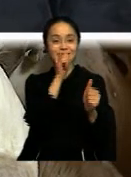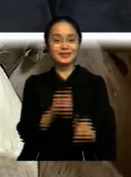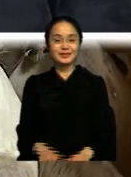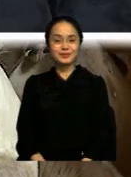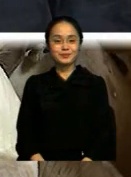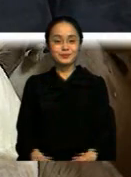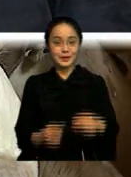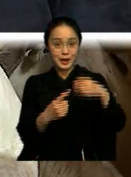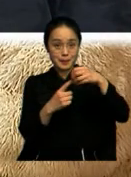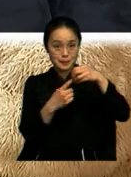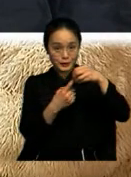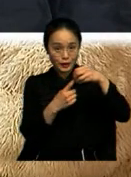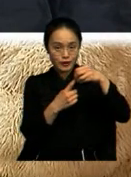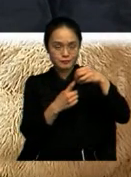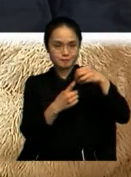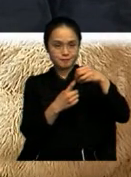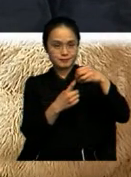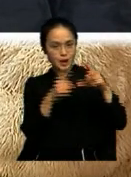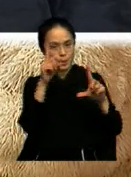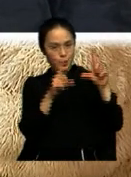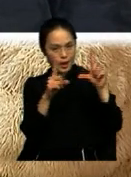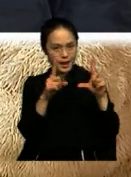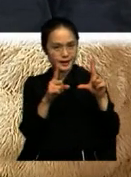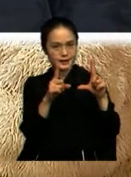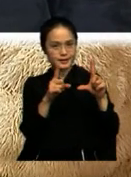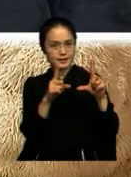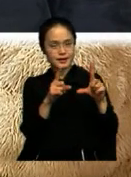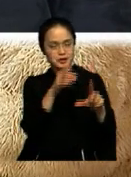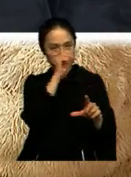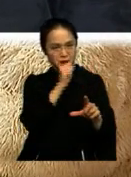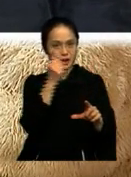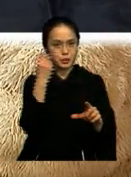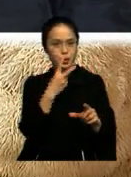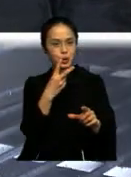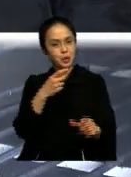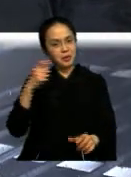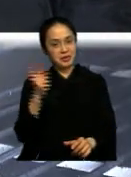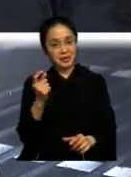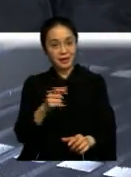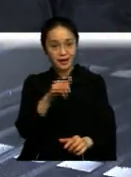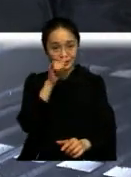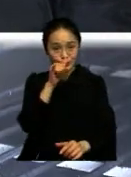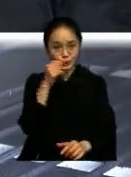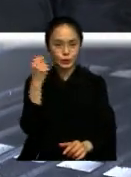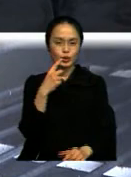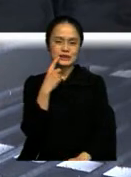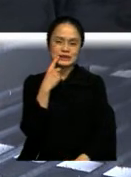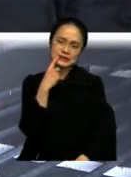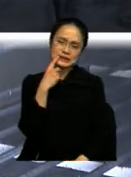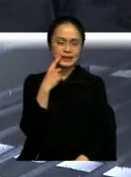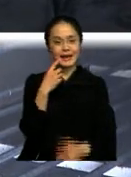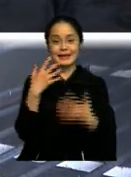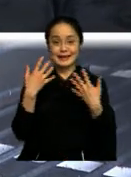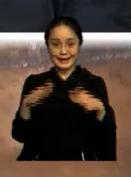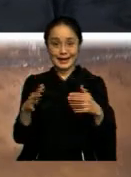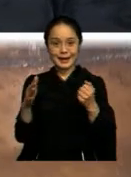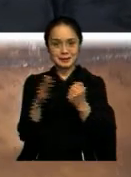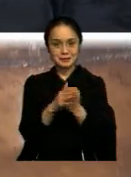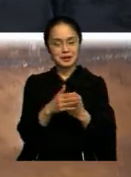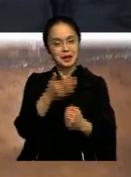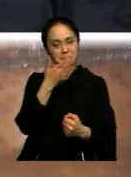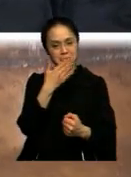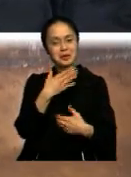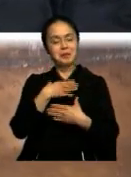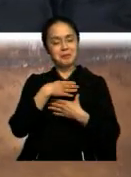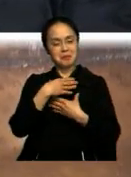그 단단하고 좀 쓴맛이 적습니다. 버섯의 성질이 좋아, 우리가 먹기